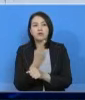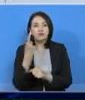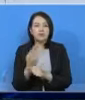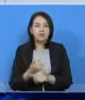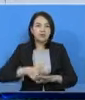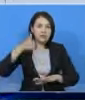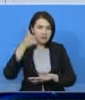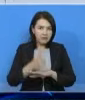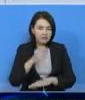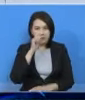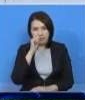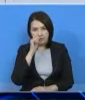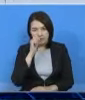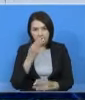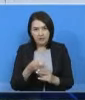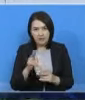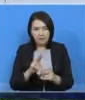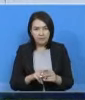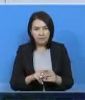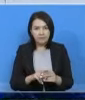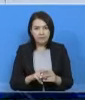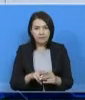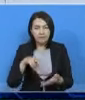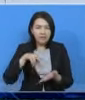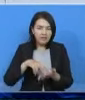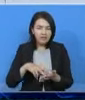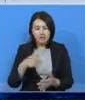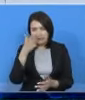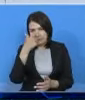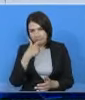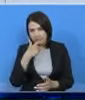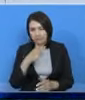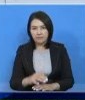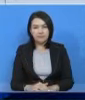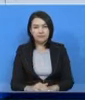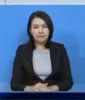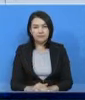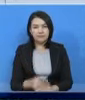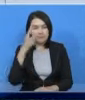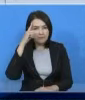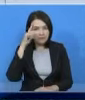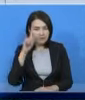для мужчин, это стоять на своем, например,